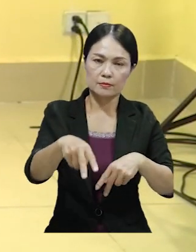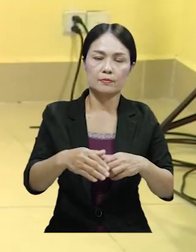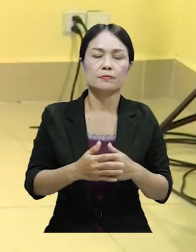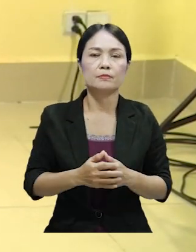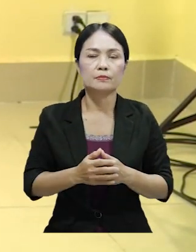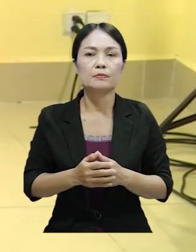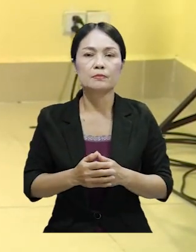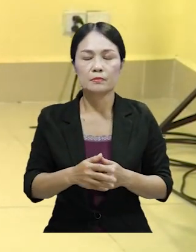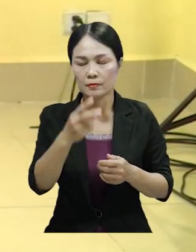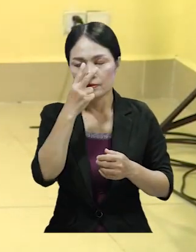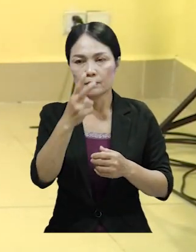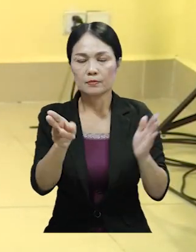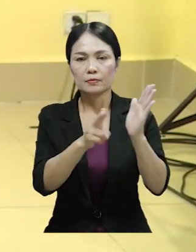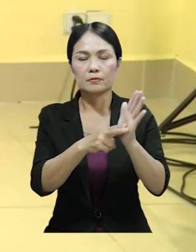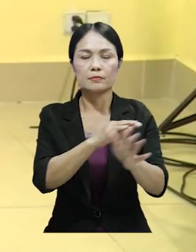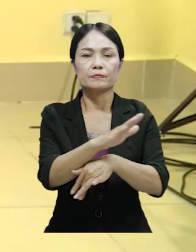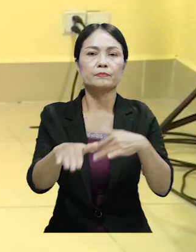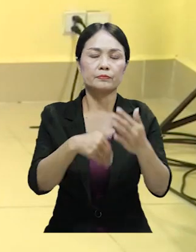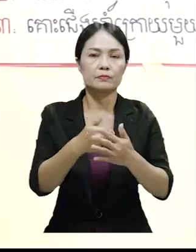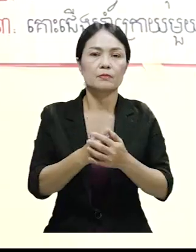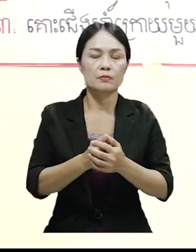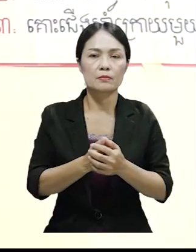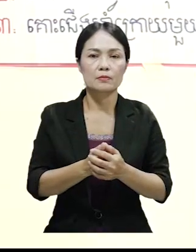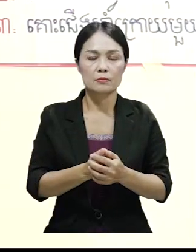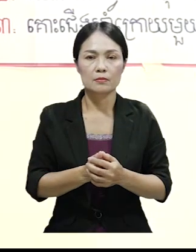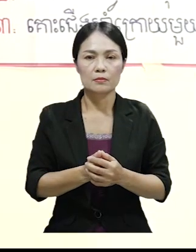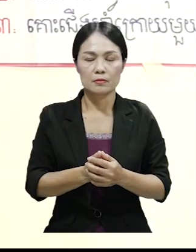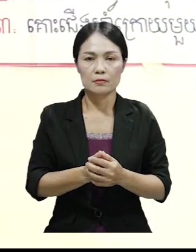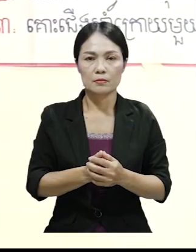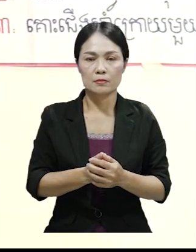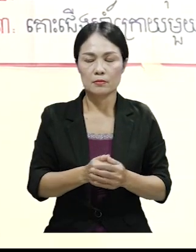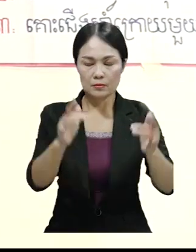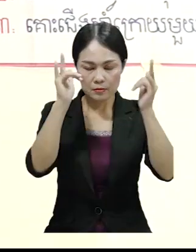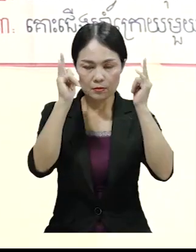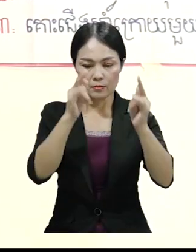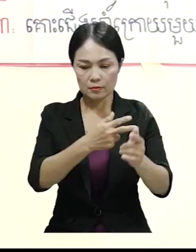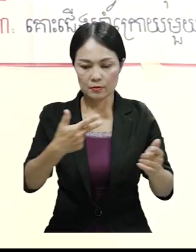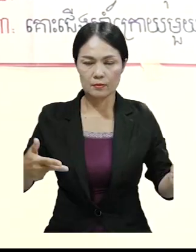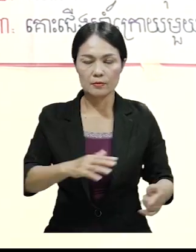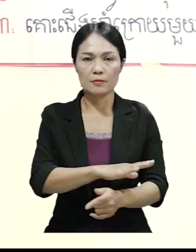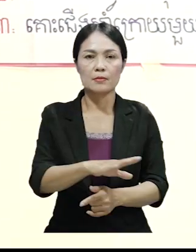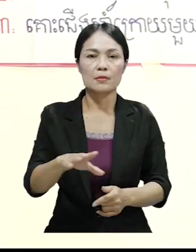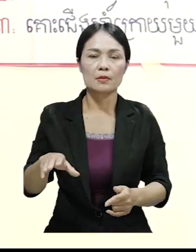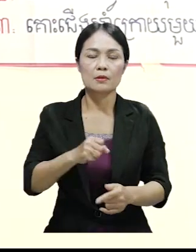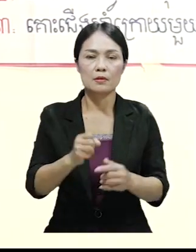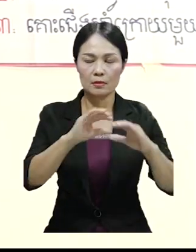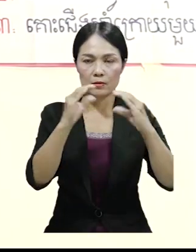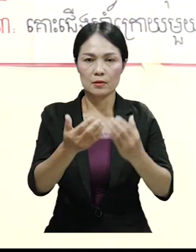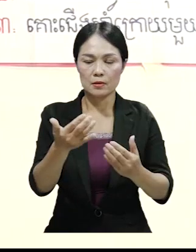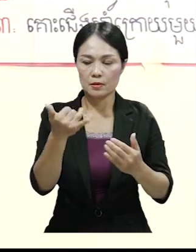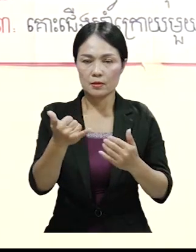ង្ឃឹមថាកូនបានមើលឃើញច្បាស់ទាំងអស់គ្នាបាទអញ្ចឹងការបង្រៀនភាសាខ្មែរថ្